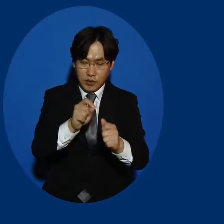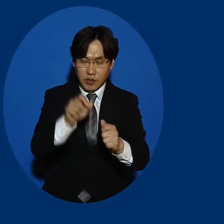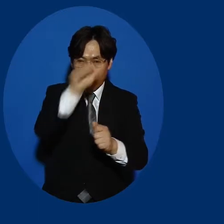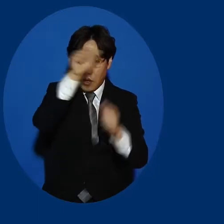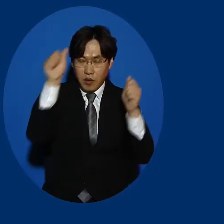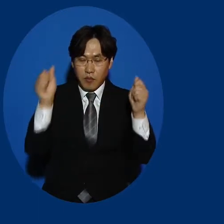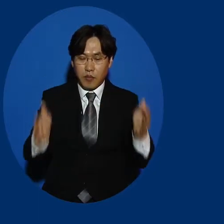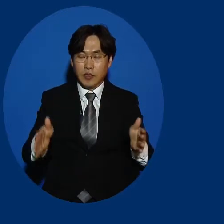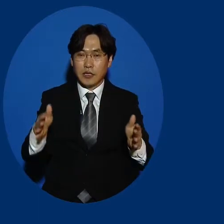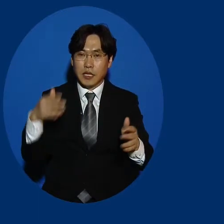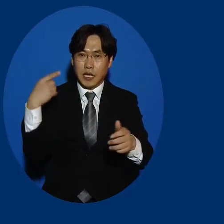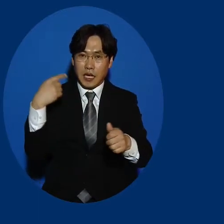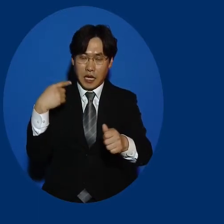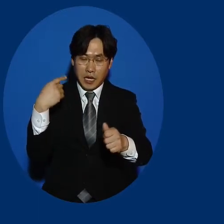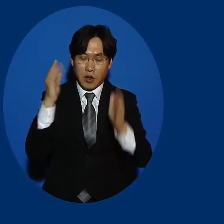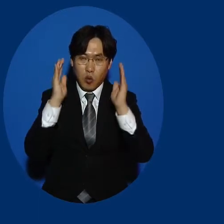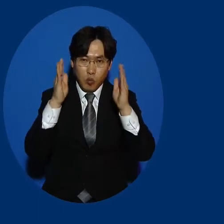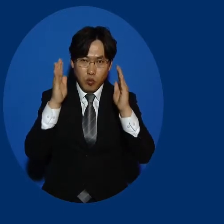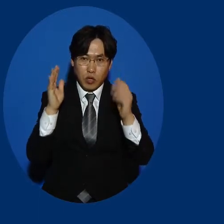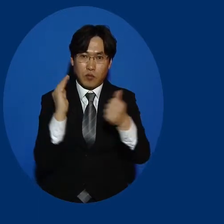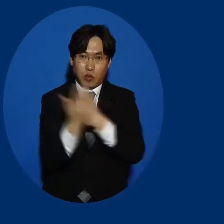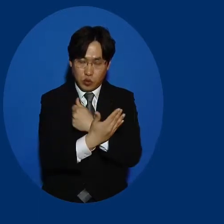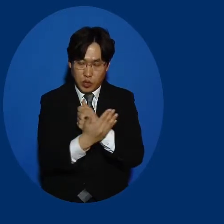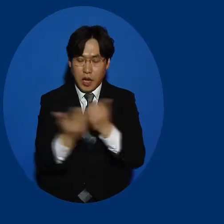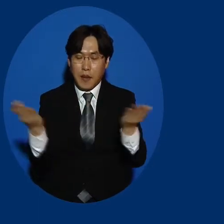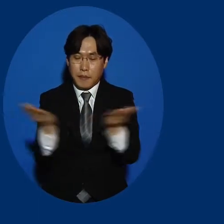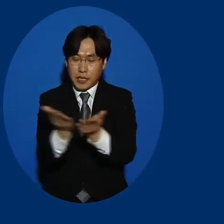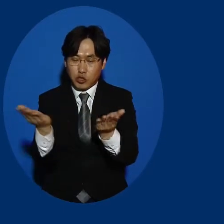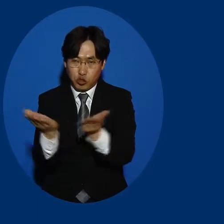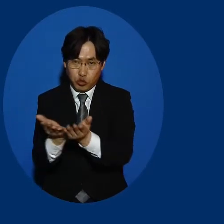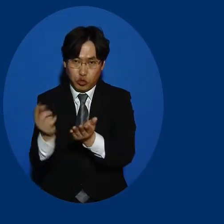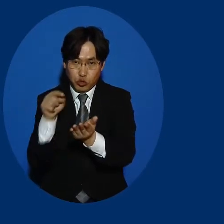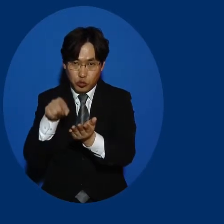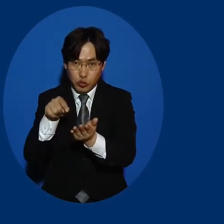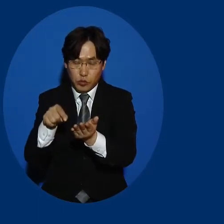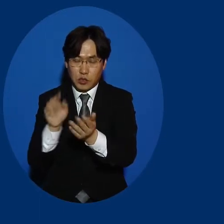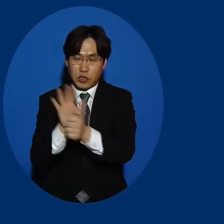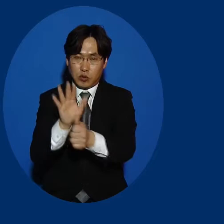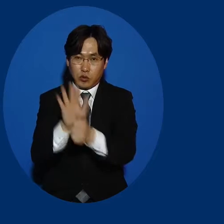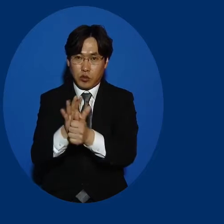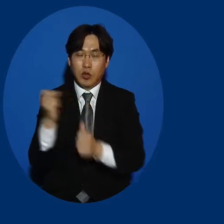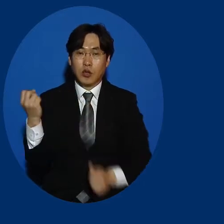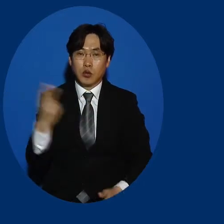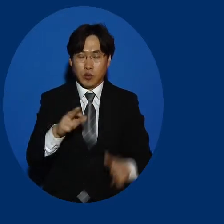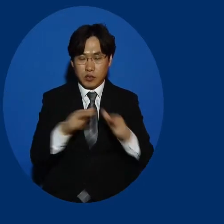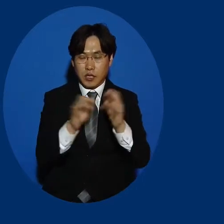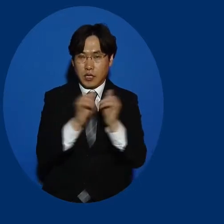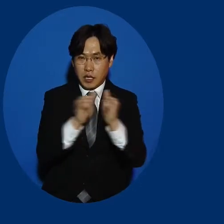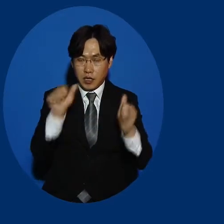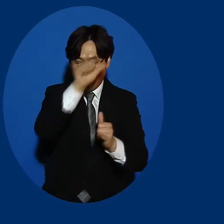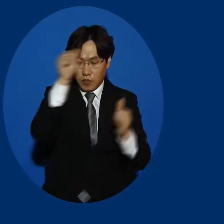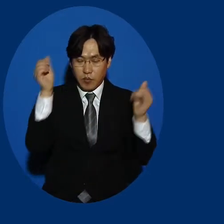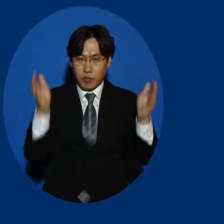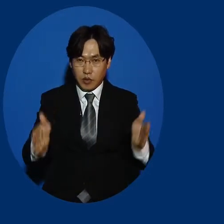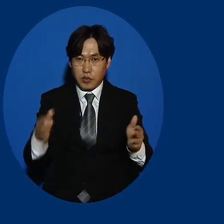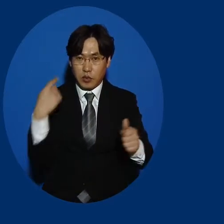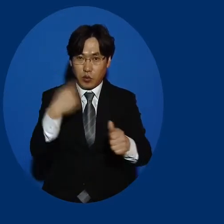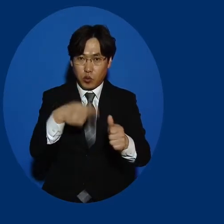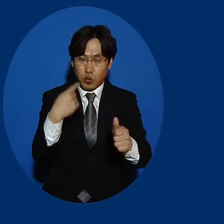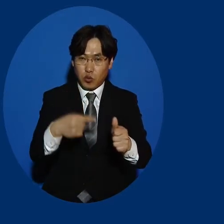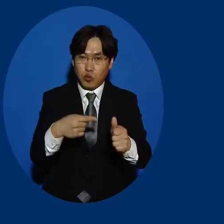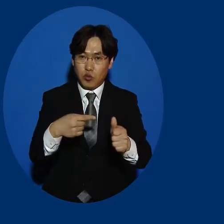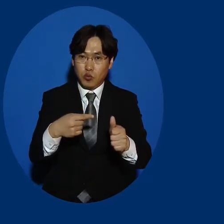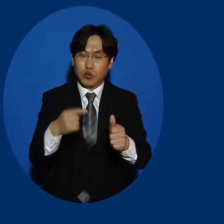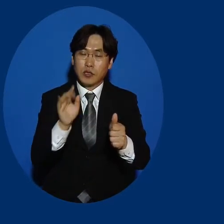평생 학습 환경을 구축하고 장애인에게 맞춤형의 평생 교육을 지원하고 그다음에 장애인 평생 교육의